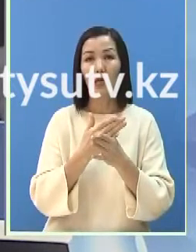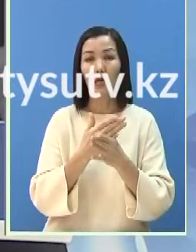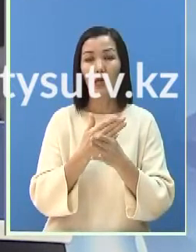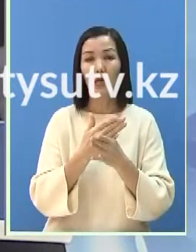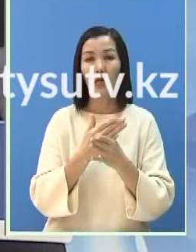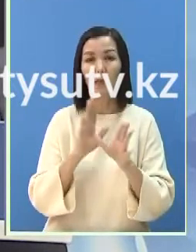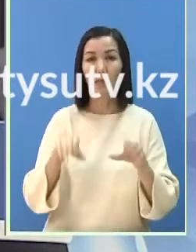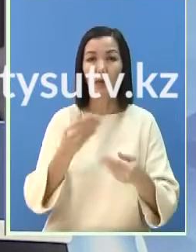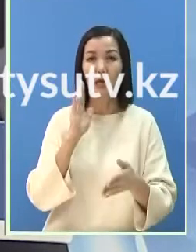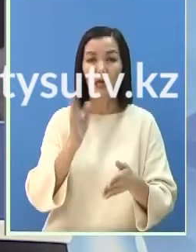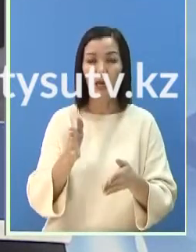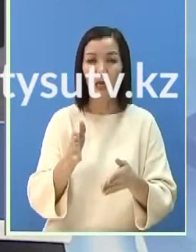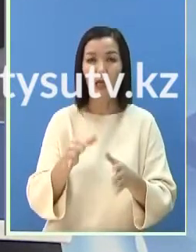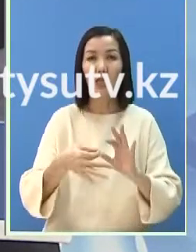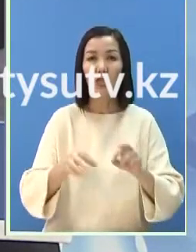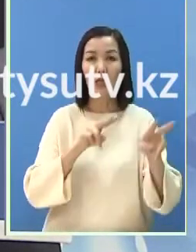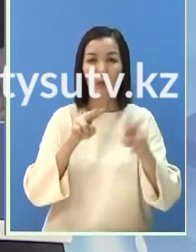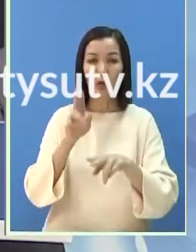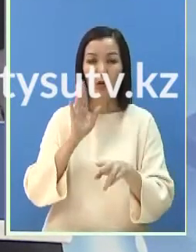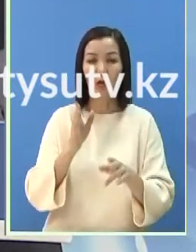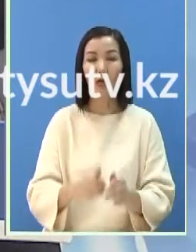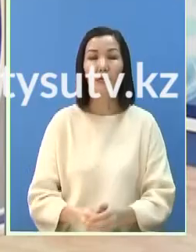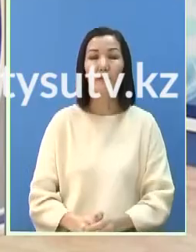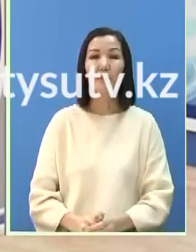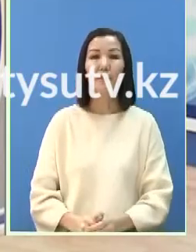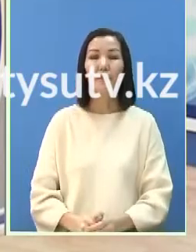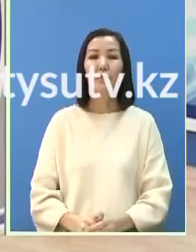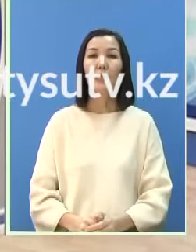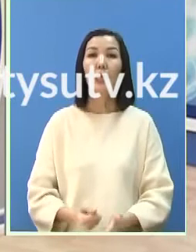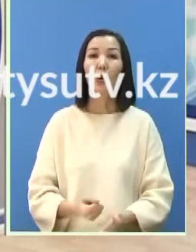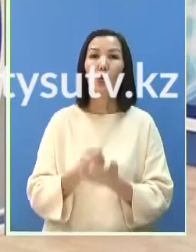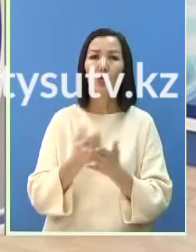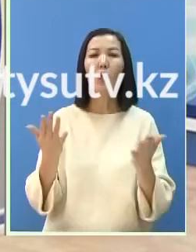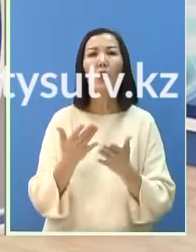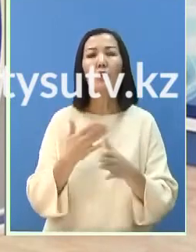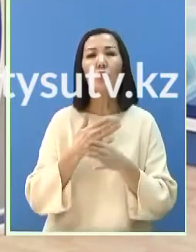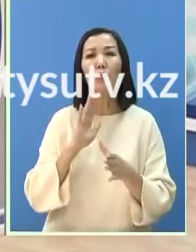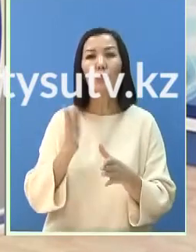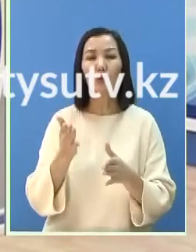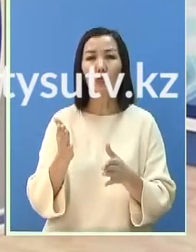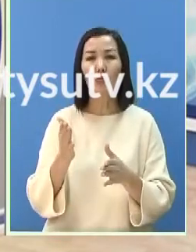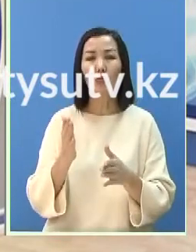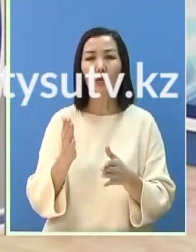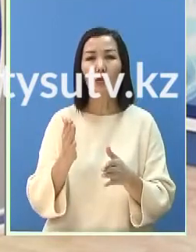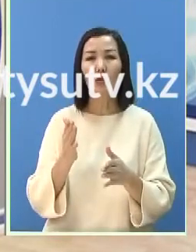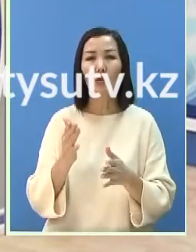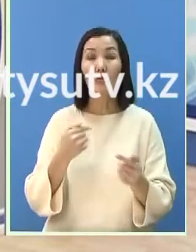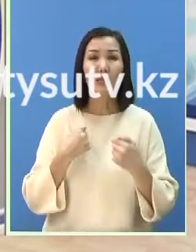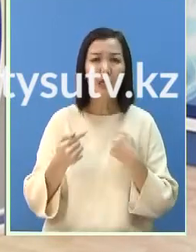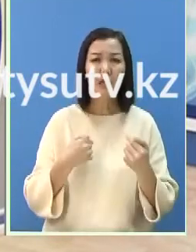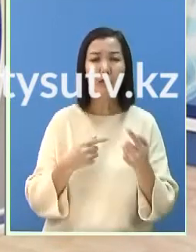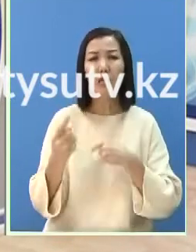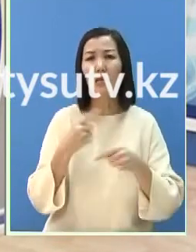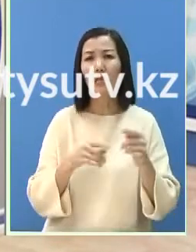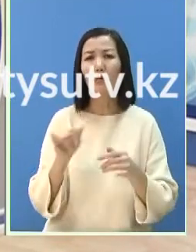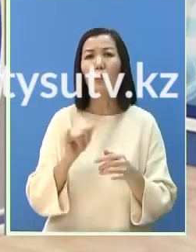қолдау көрсетіледі және жіті бақылауда деп айтсақ болады. Яғни бұл қолдау қалайынан көрсетіледі? Зардап шеккен кәсіпкерлер қайда